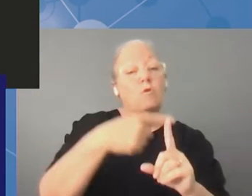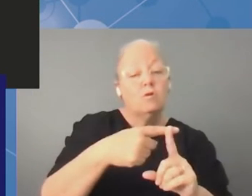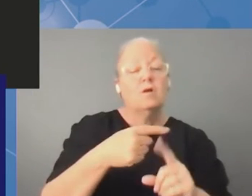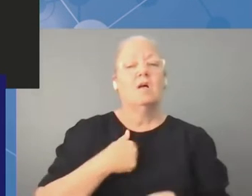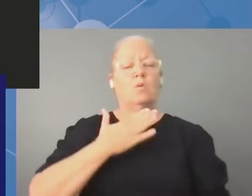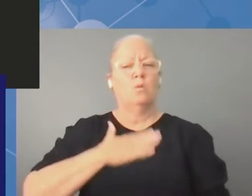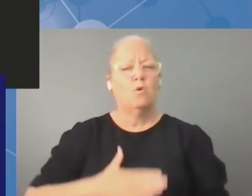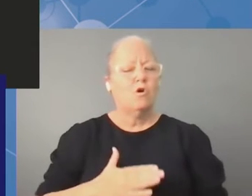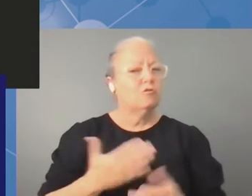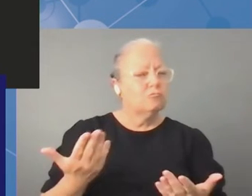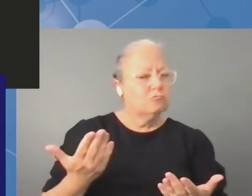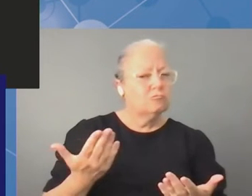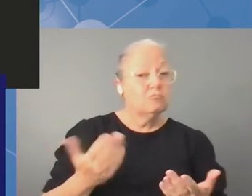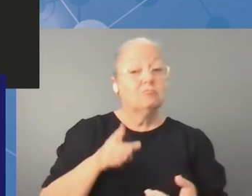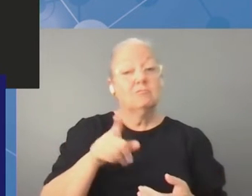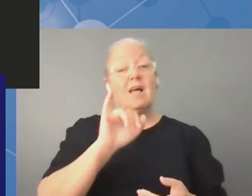поддержку.